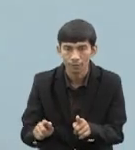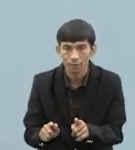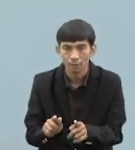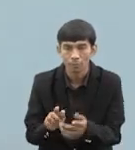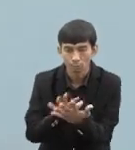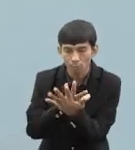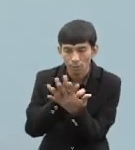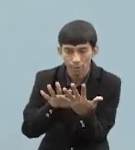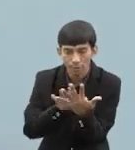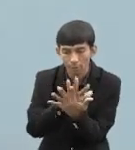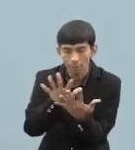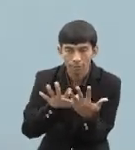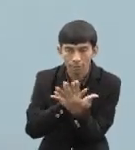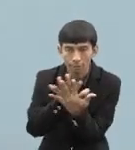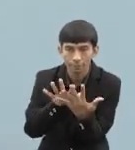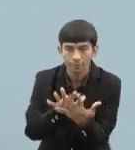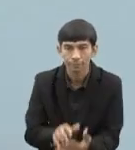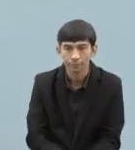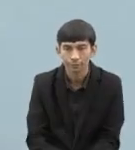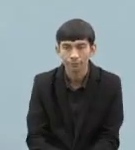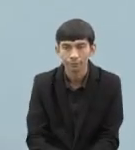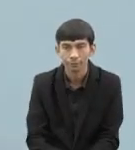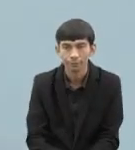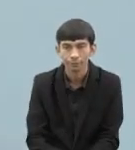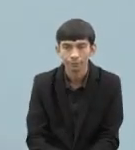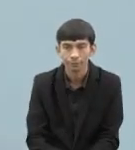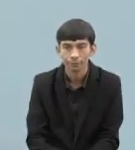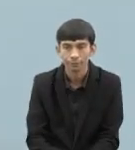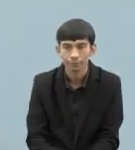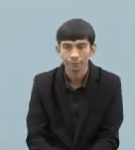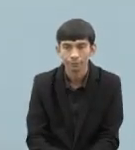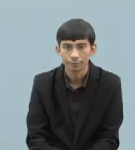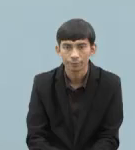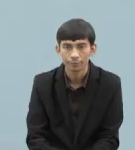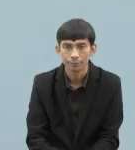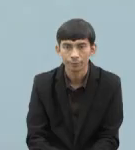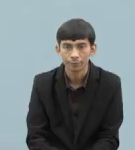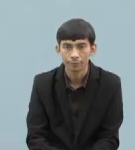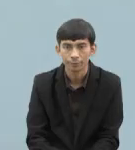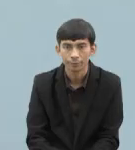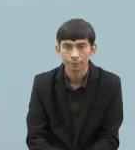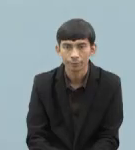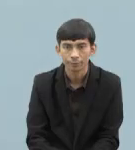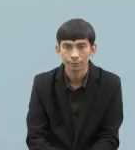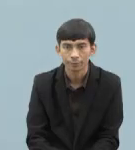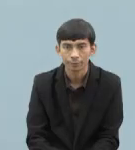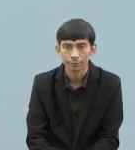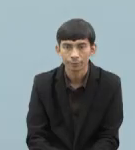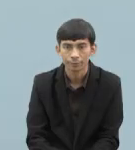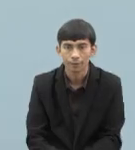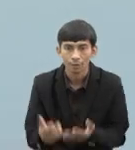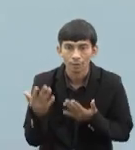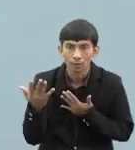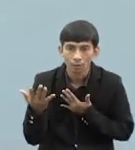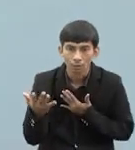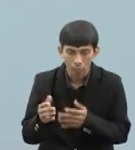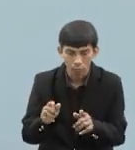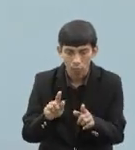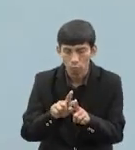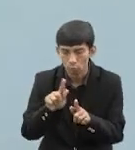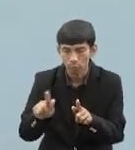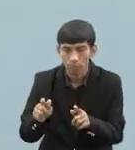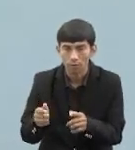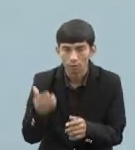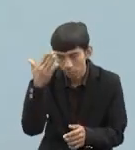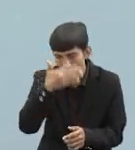đừng bị thầm mì nè con á. Chà, mũ mì. Mũ mì, mì mình rờ nè con á. Sro nó chua nâng